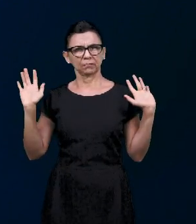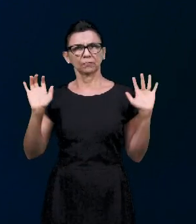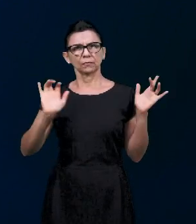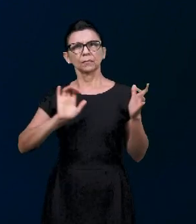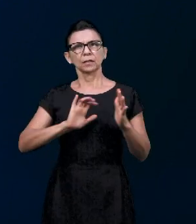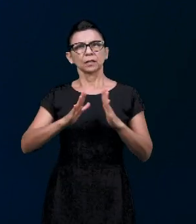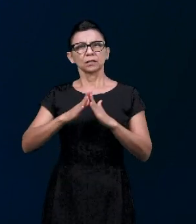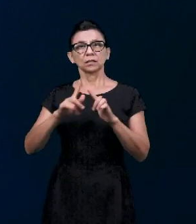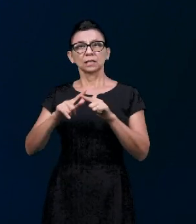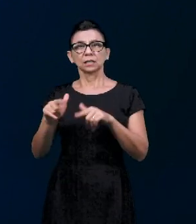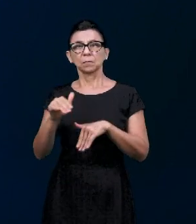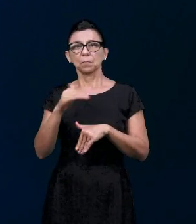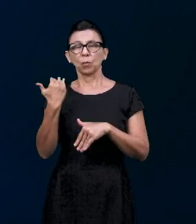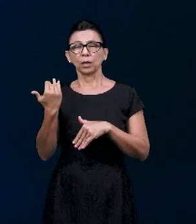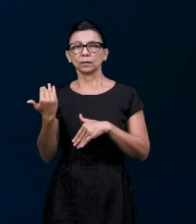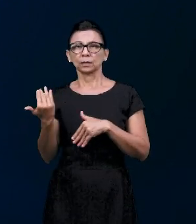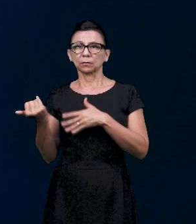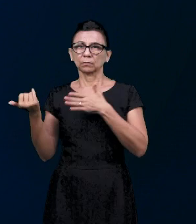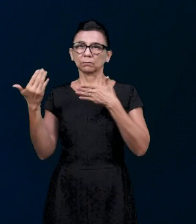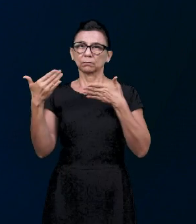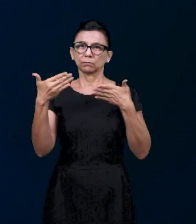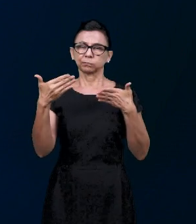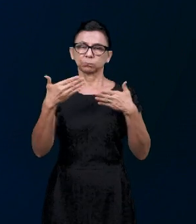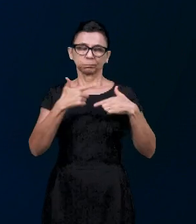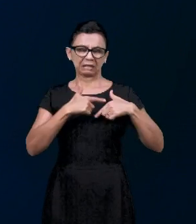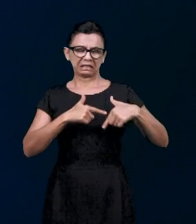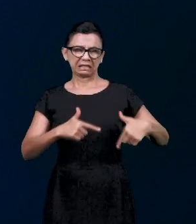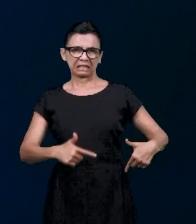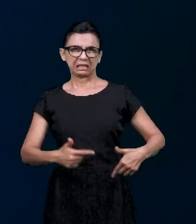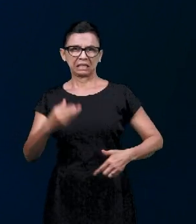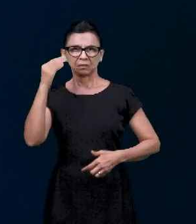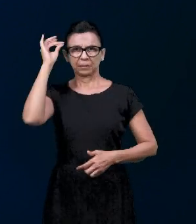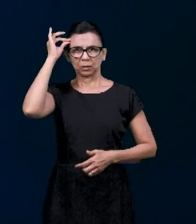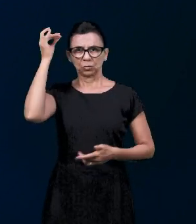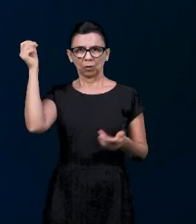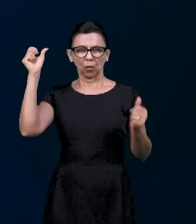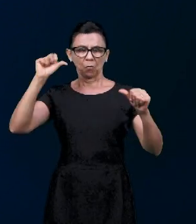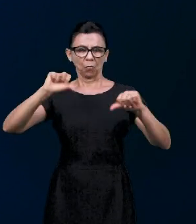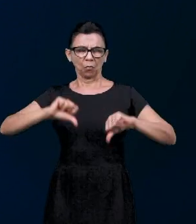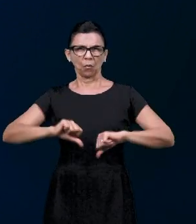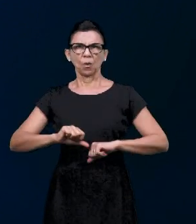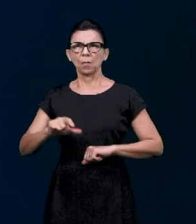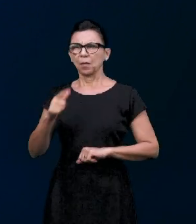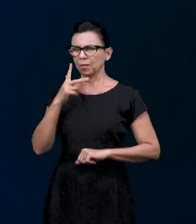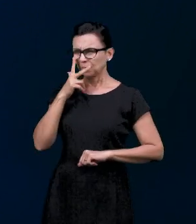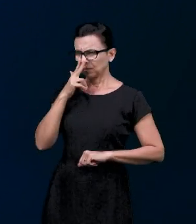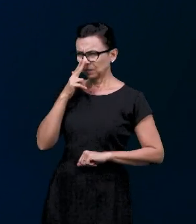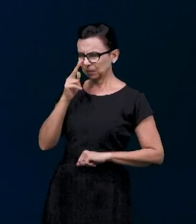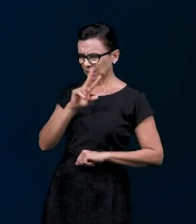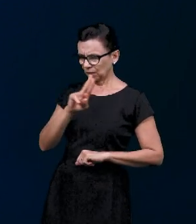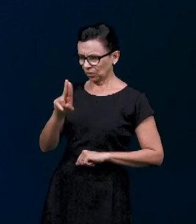dit qu'il avait le nom qu'il vit, il avait la parole, mais en vérité, elle n'était